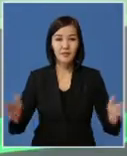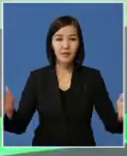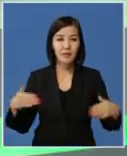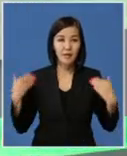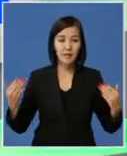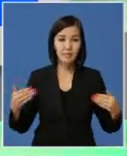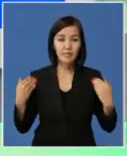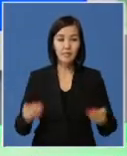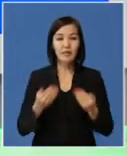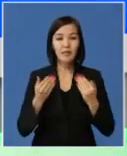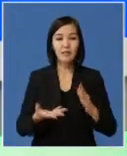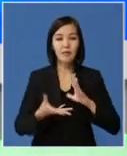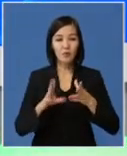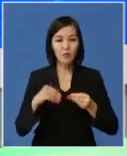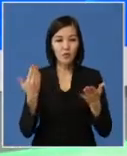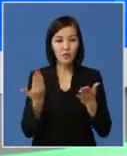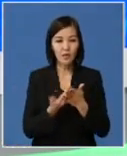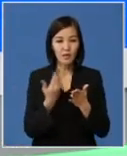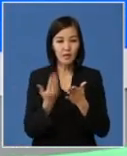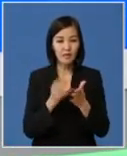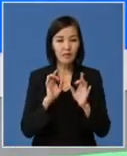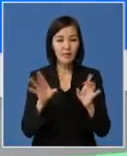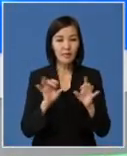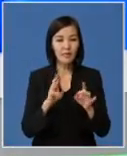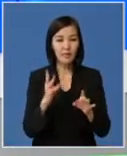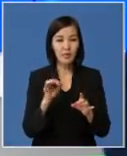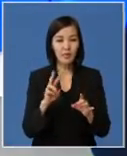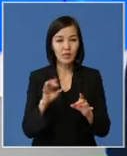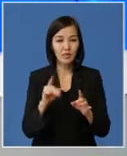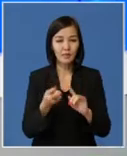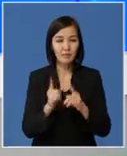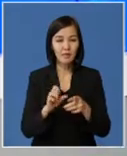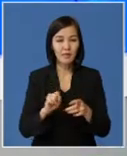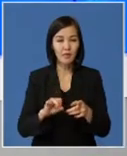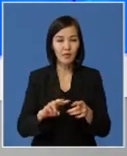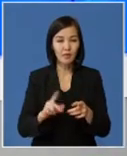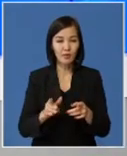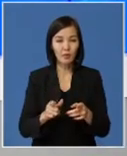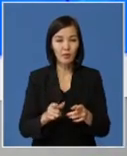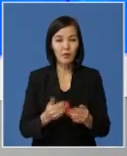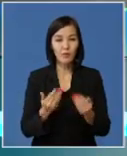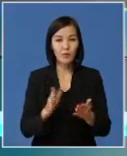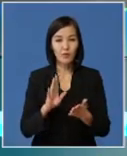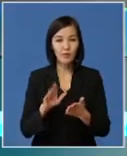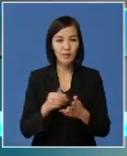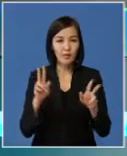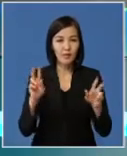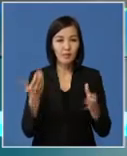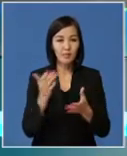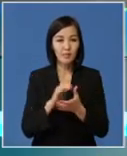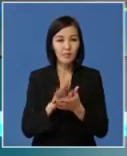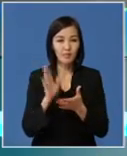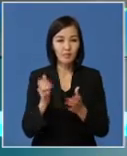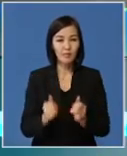Ассаламу алейкум, ардақты ағайын, жетсу арнасында қорытынды жаңалықтар топтамасы. Студияда Шыңғыс Қалиден, сурда аудармада Айгүл Жұмашқызы. Алдымен